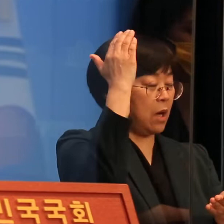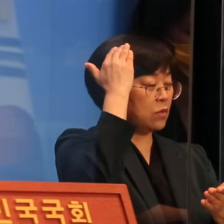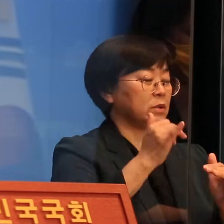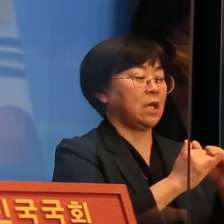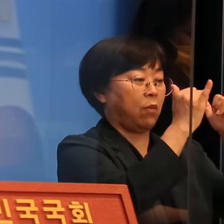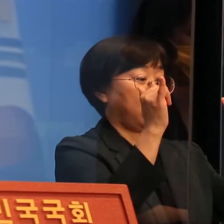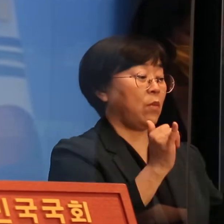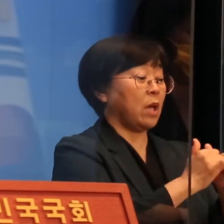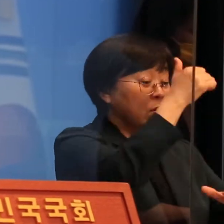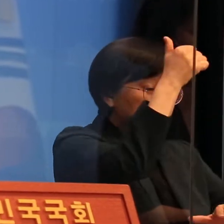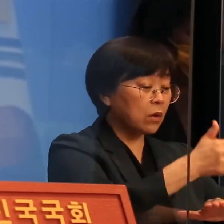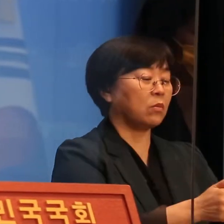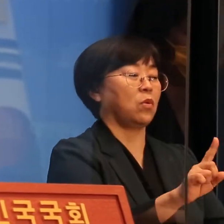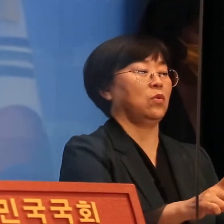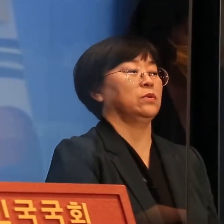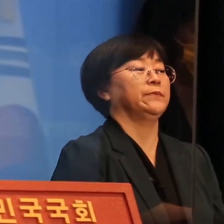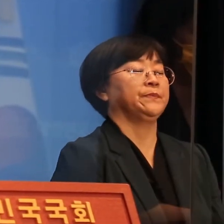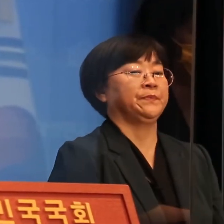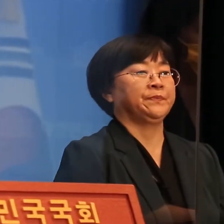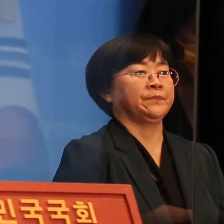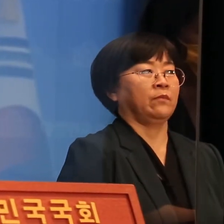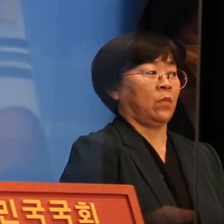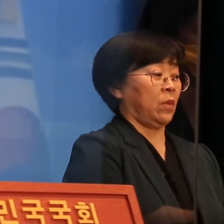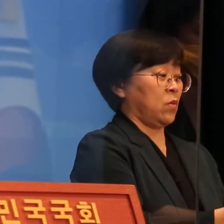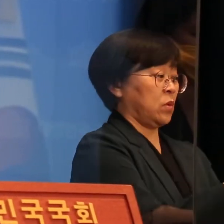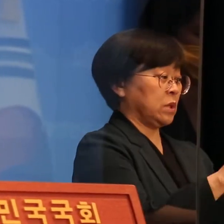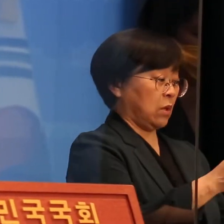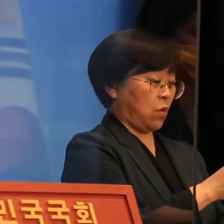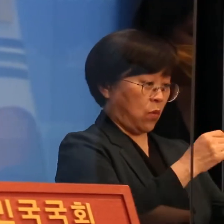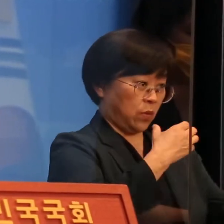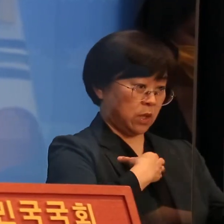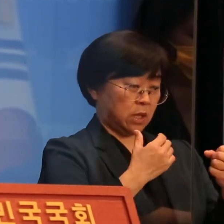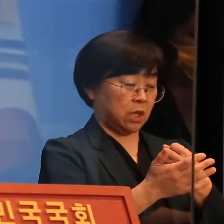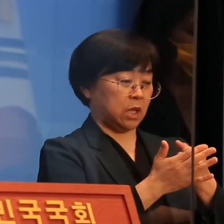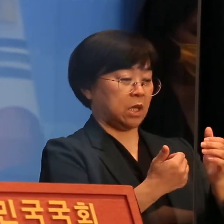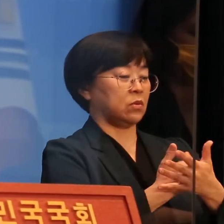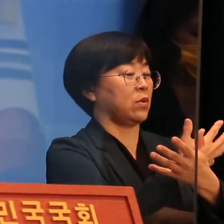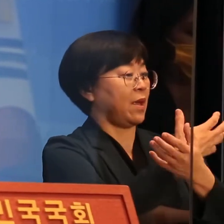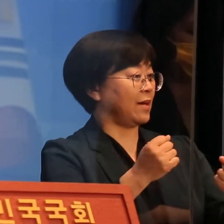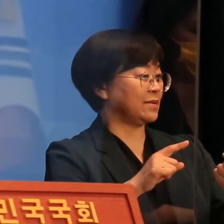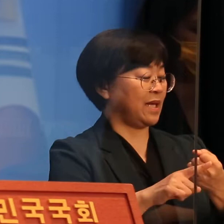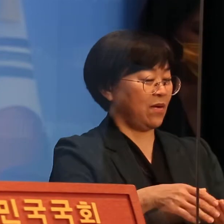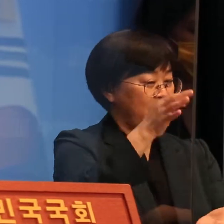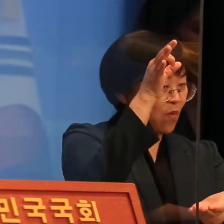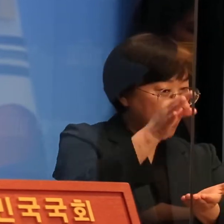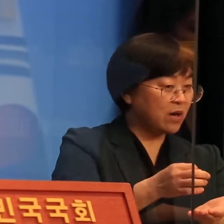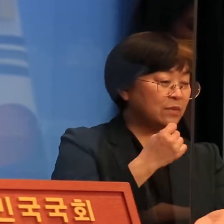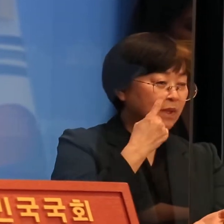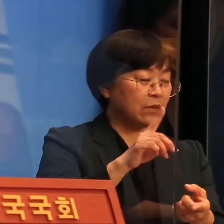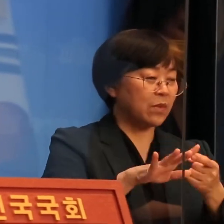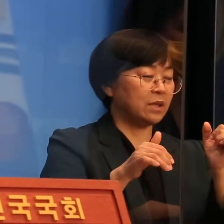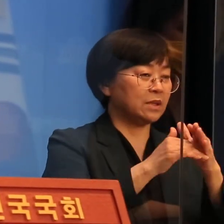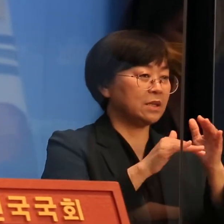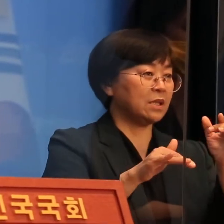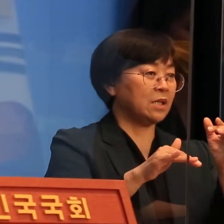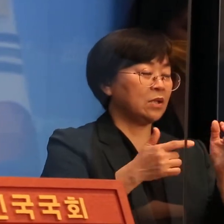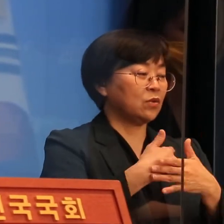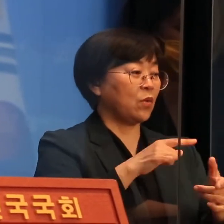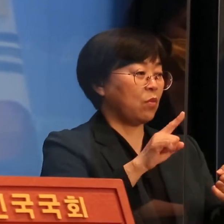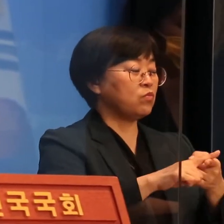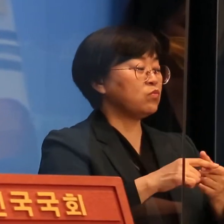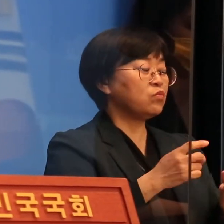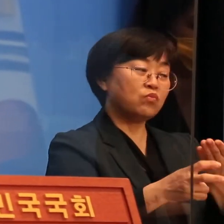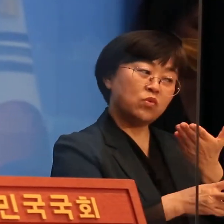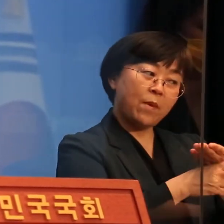사회를 어떻게 만들었습니까? 노동자의 고용위기, 비정규직 저임금 노동자의 무분별한 양산, 불법